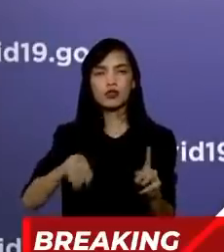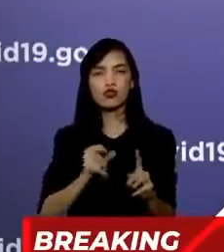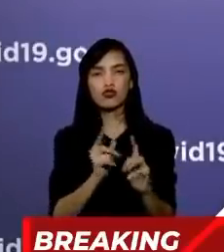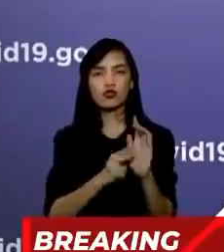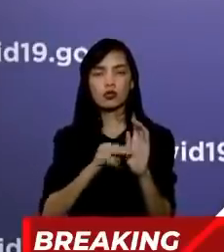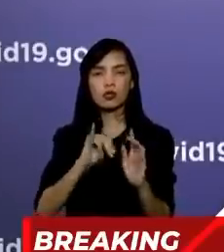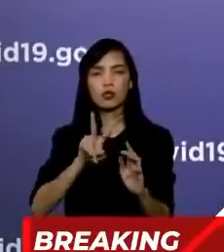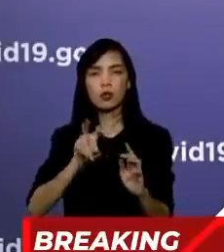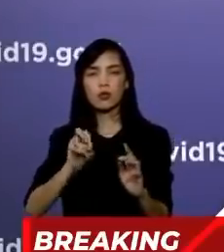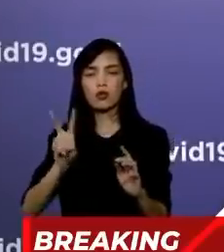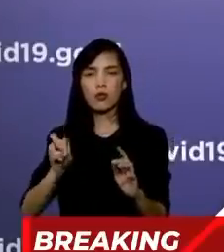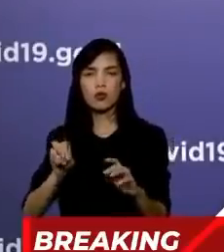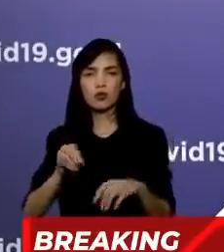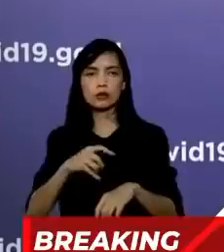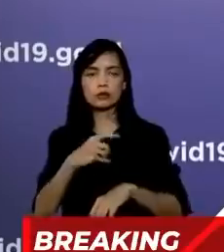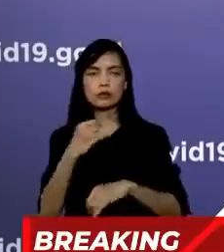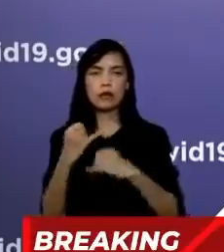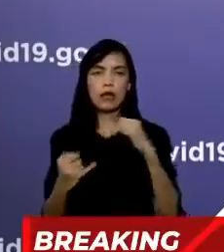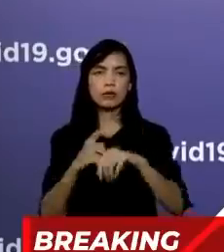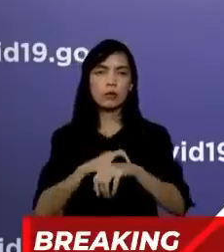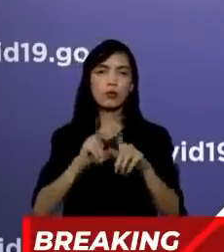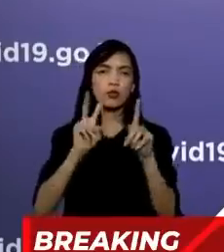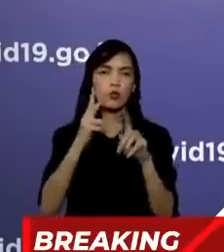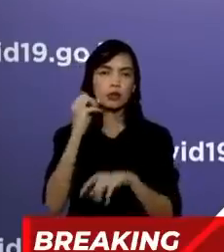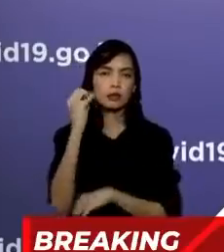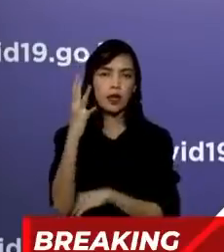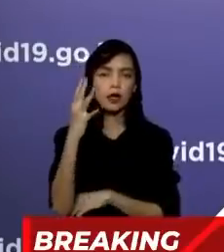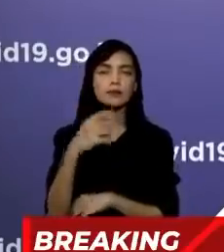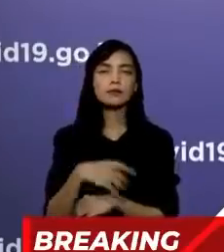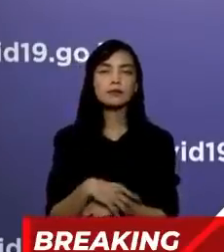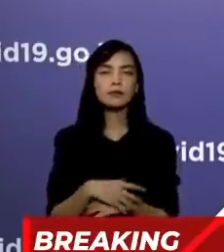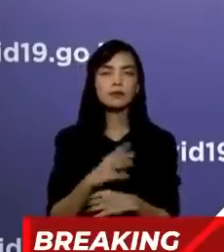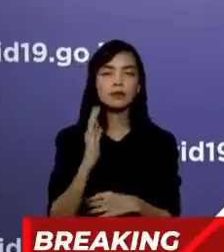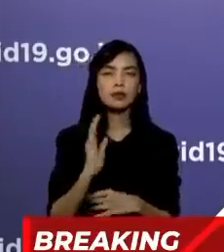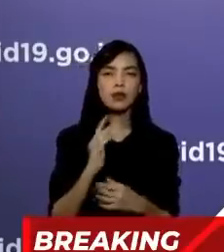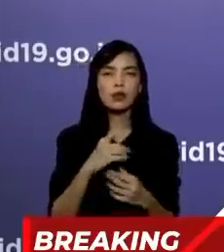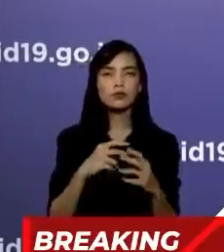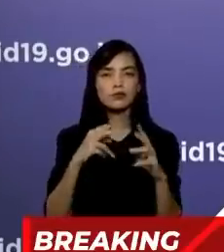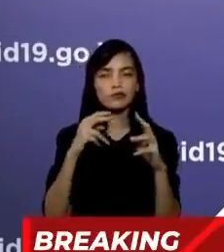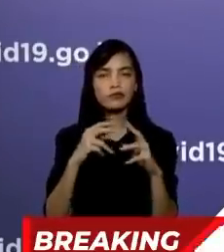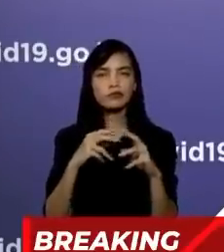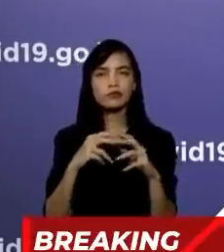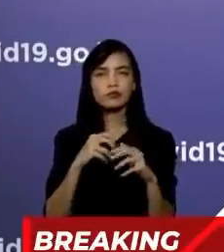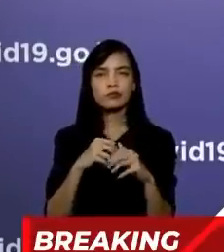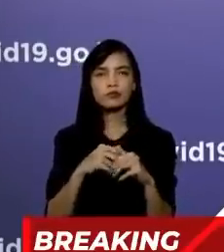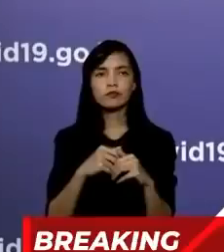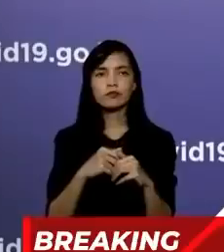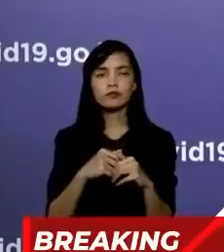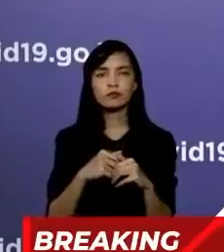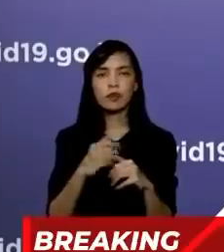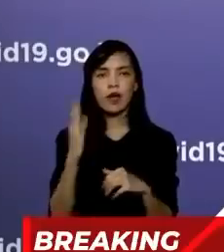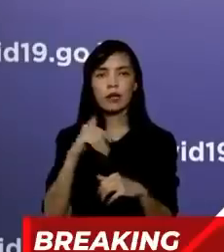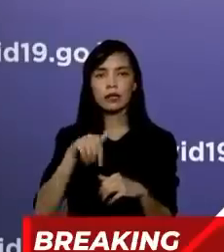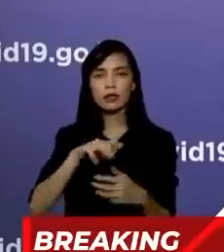2012 dengan katob tim 12.00 Hai kami telah melaksanakan pemeriksaan spesimen pada